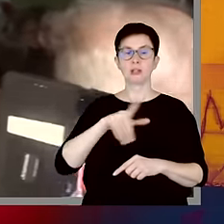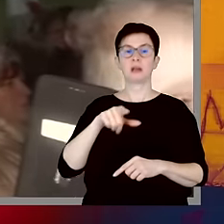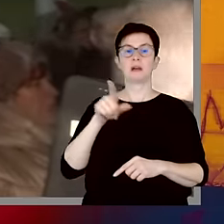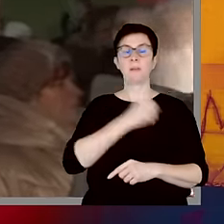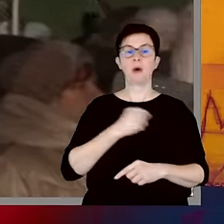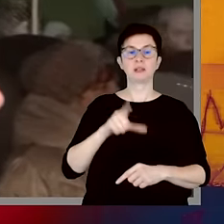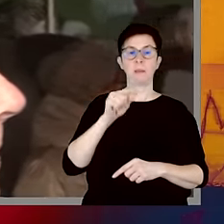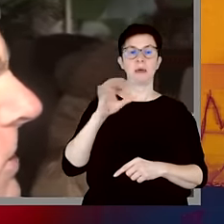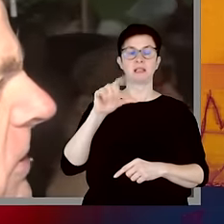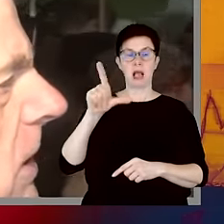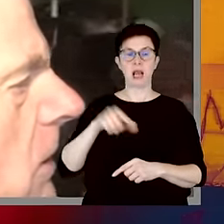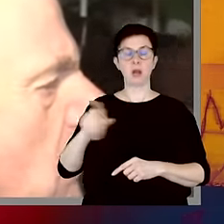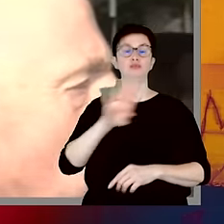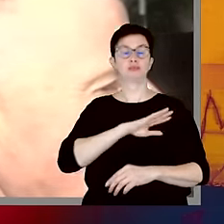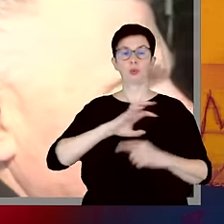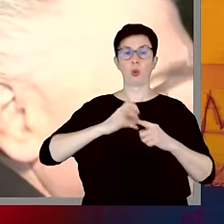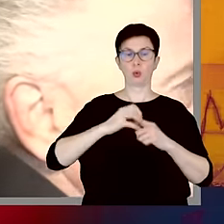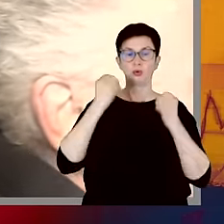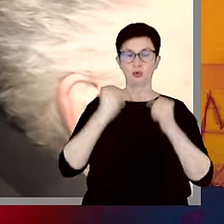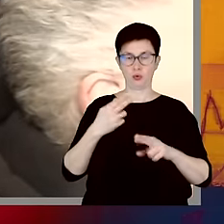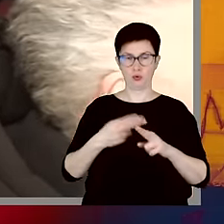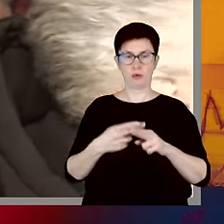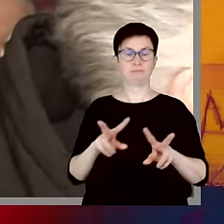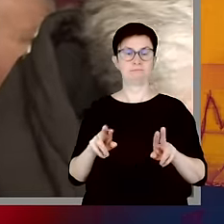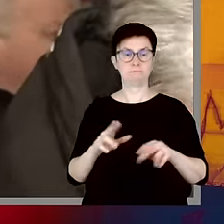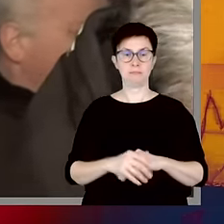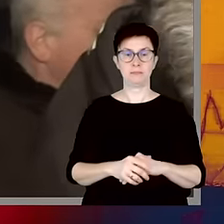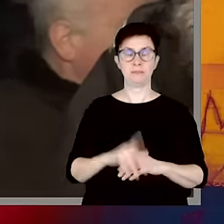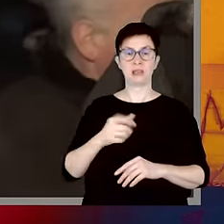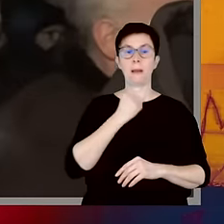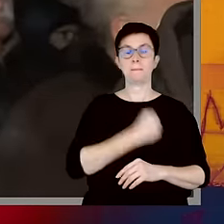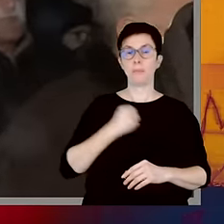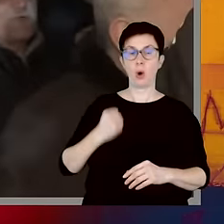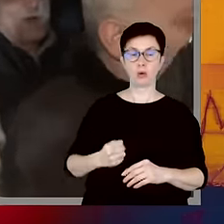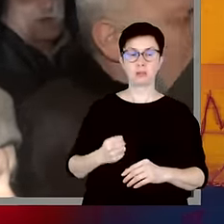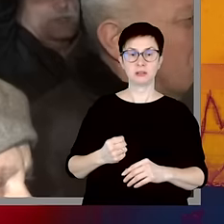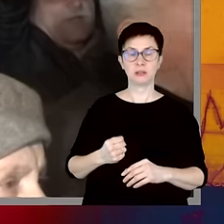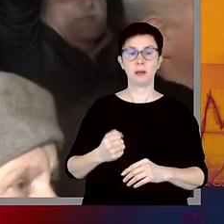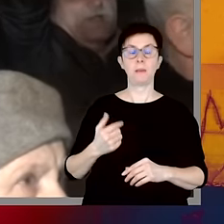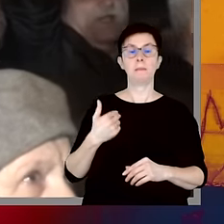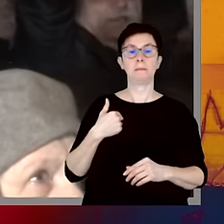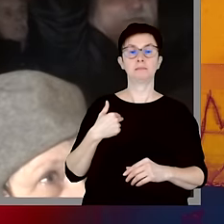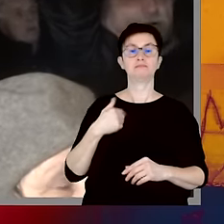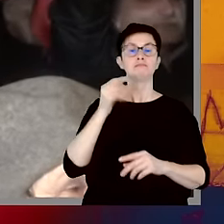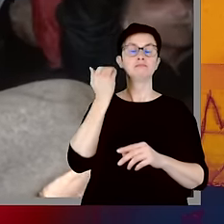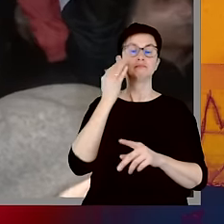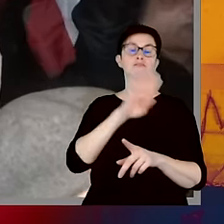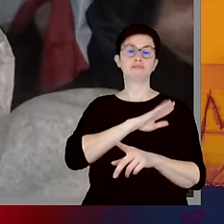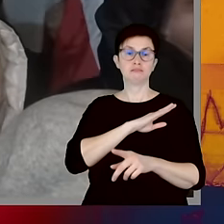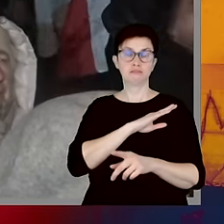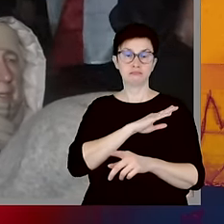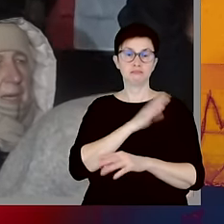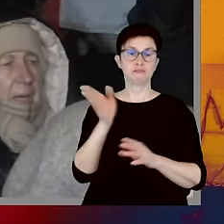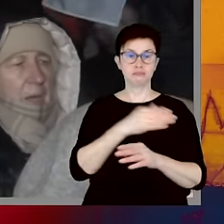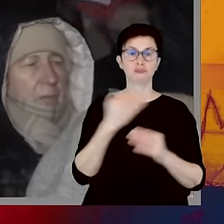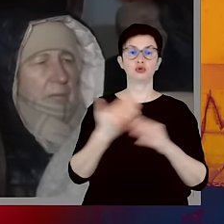grudniu na ciężką chorobę nowotworową. Poseł, który został powołany na jej miejsce, tak, który wszedł na miejsce,